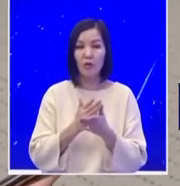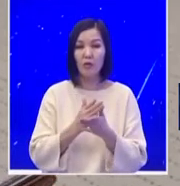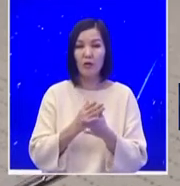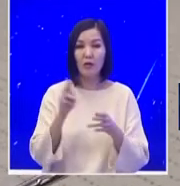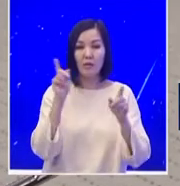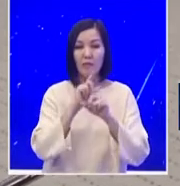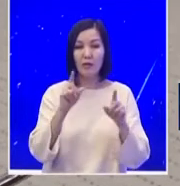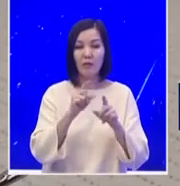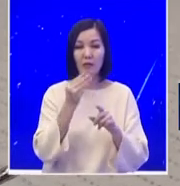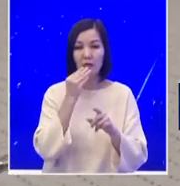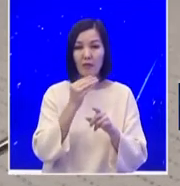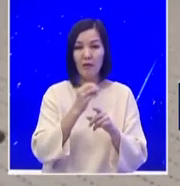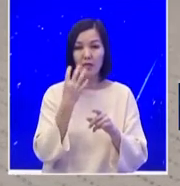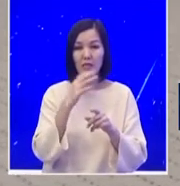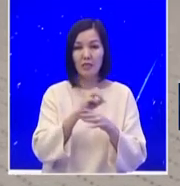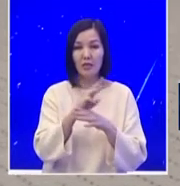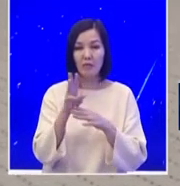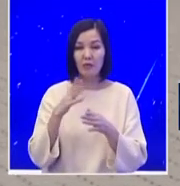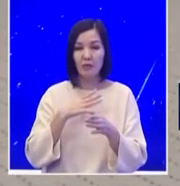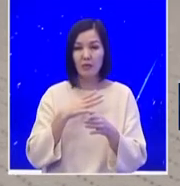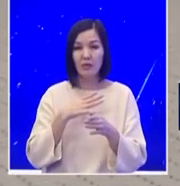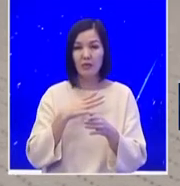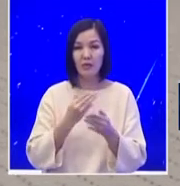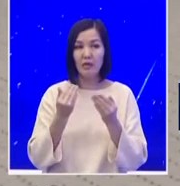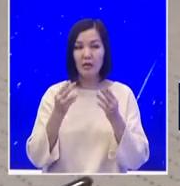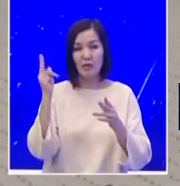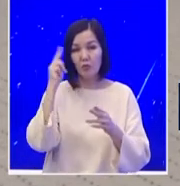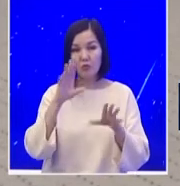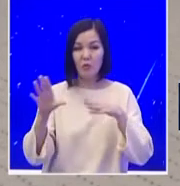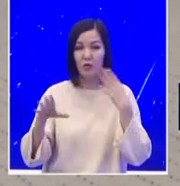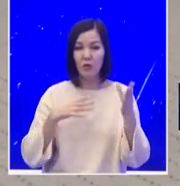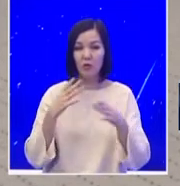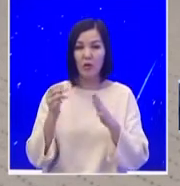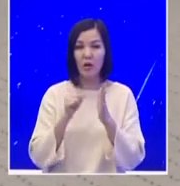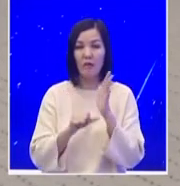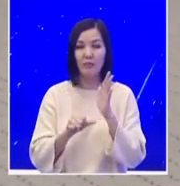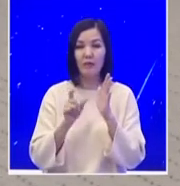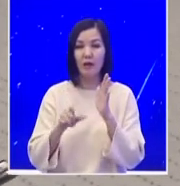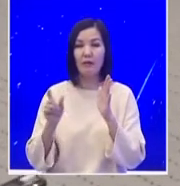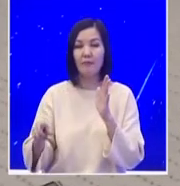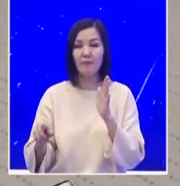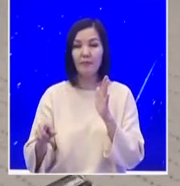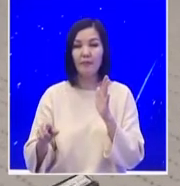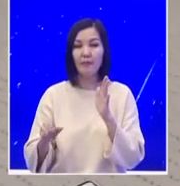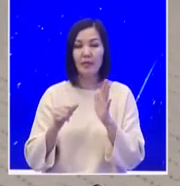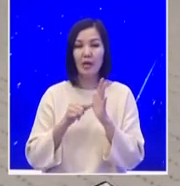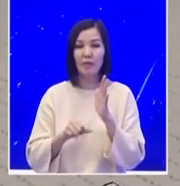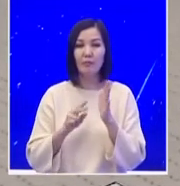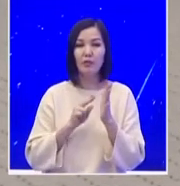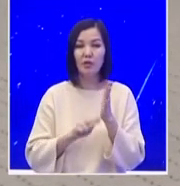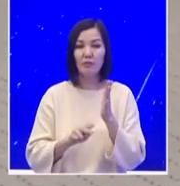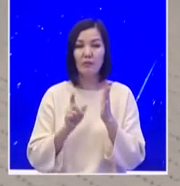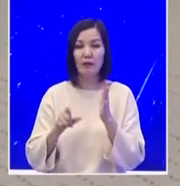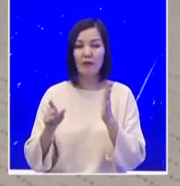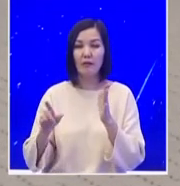тамақпен қамтамасыз еттік. Қазіргі таңда жаттығу барысында 60 адамдай, 60-70 адамдай эвакуация